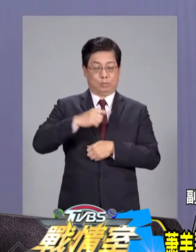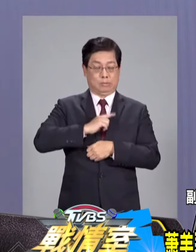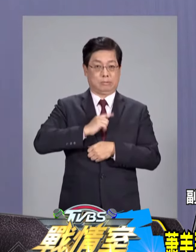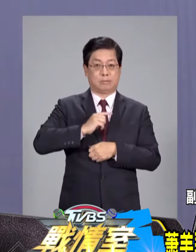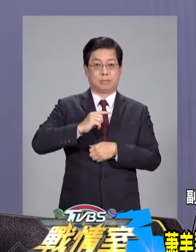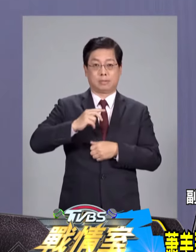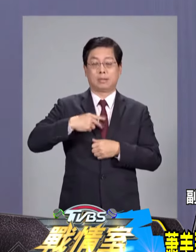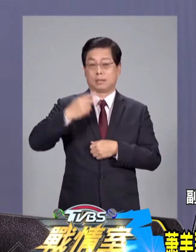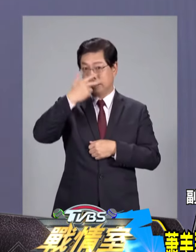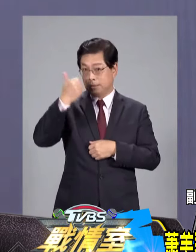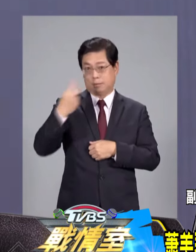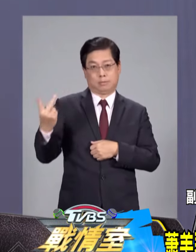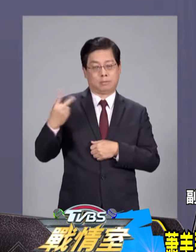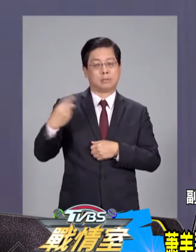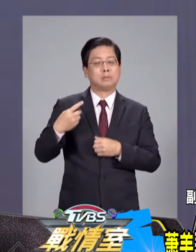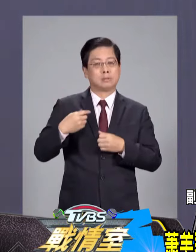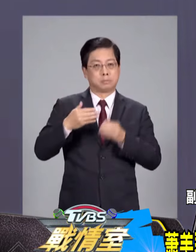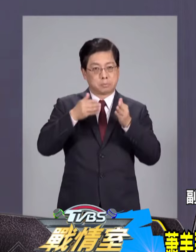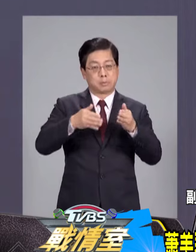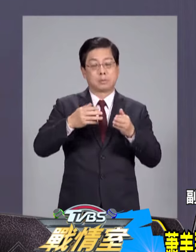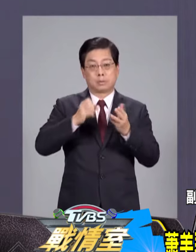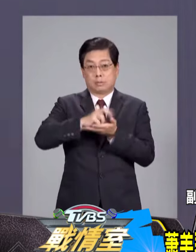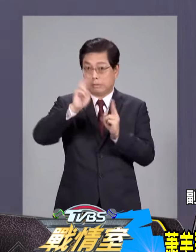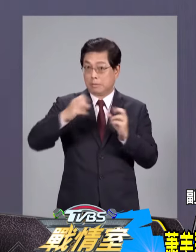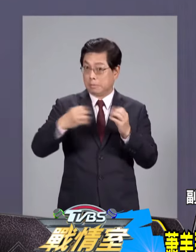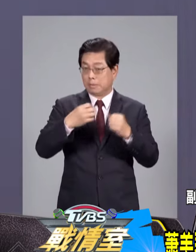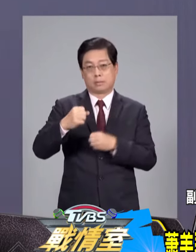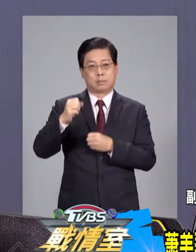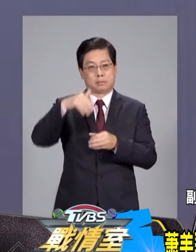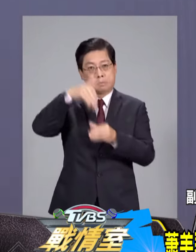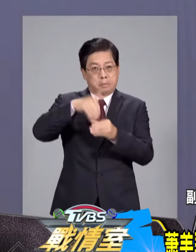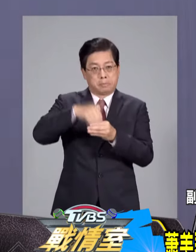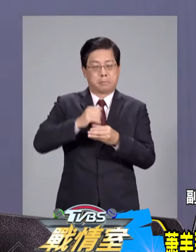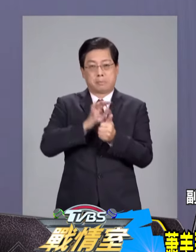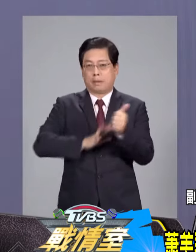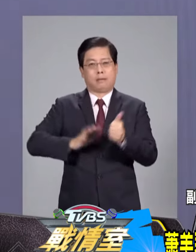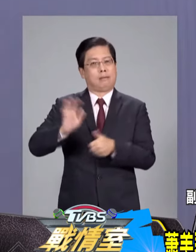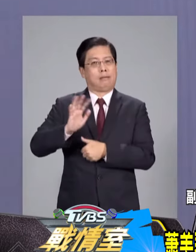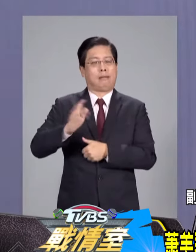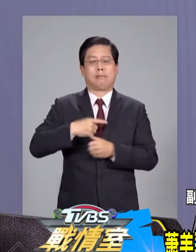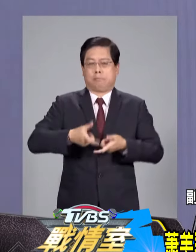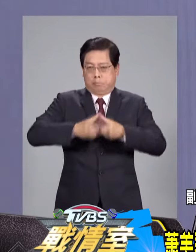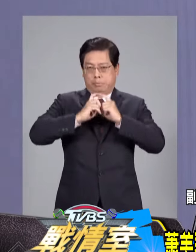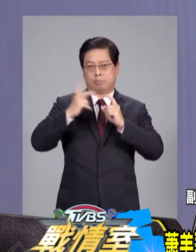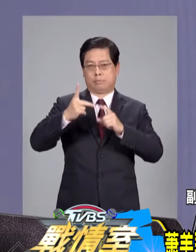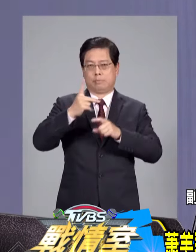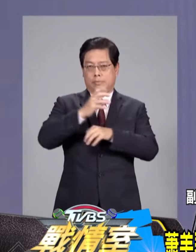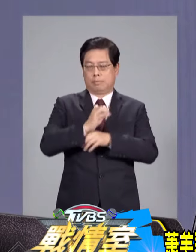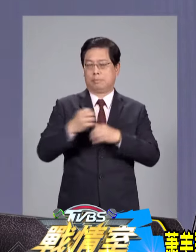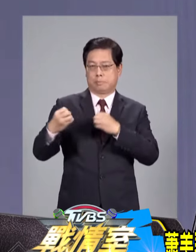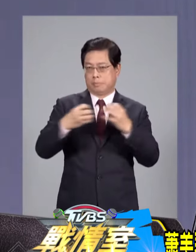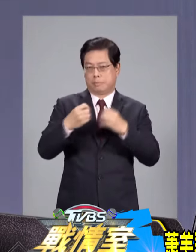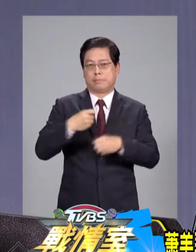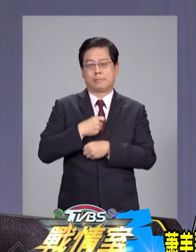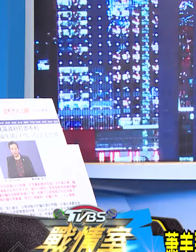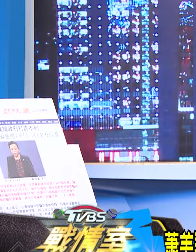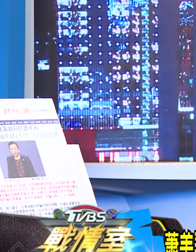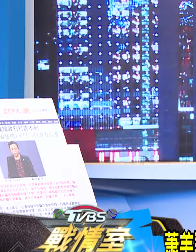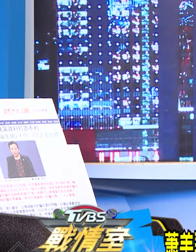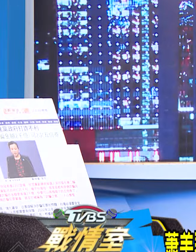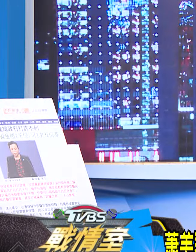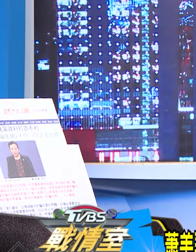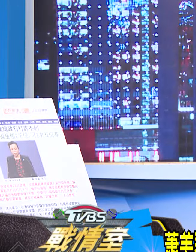为，有关核电的讨论应该排除选举的考量，回归到科学的论证。